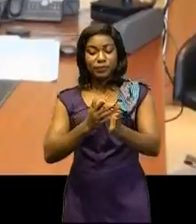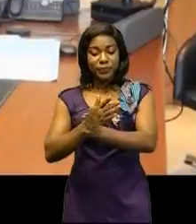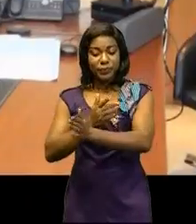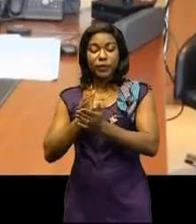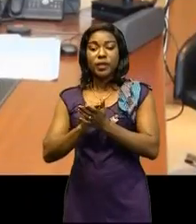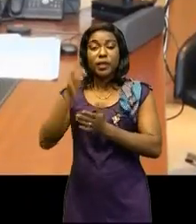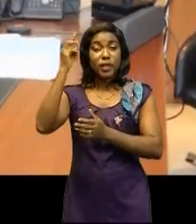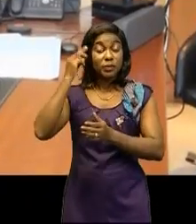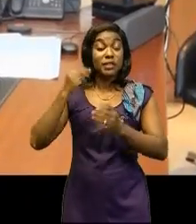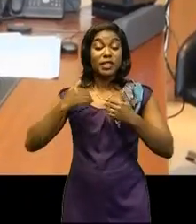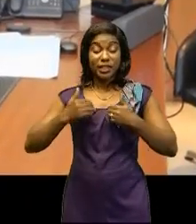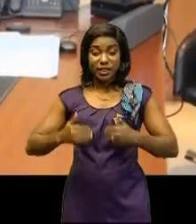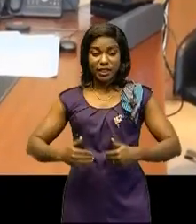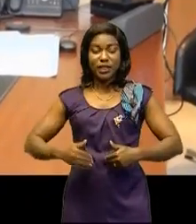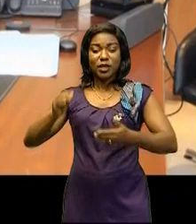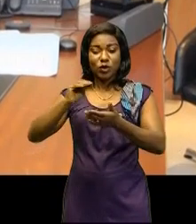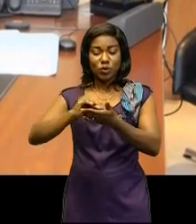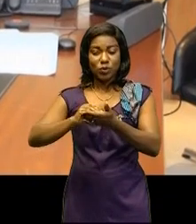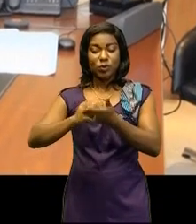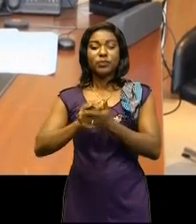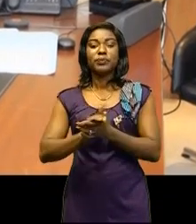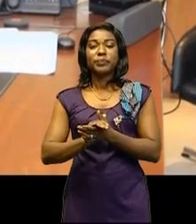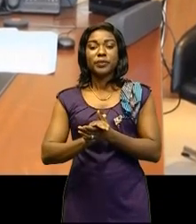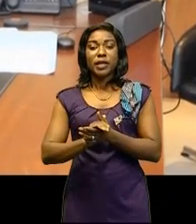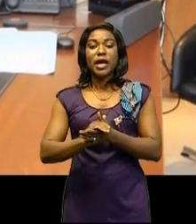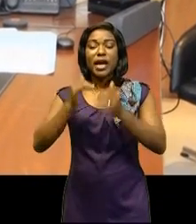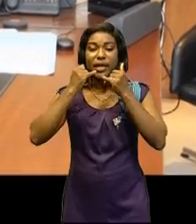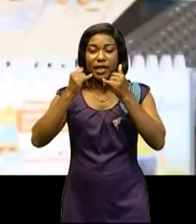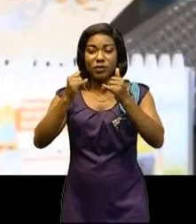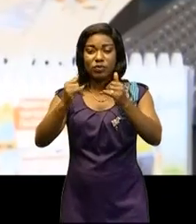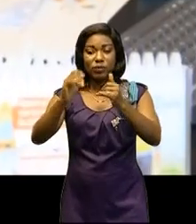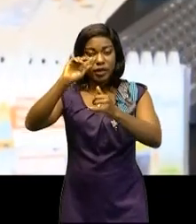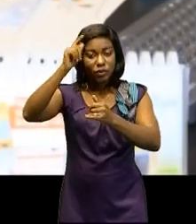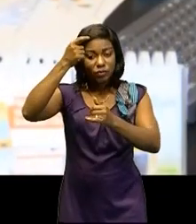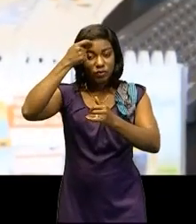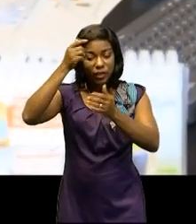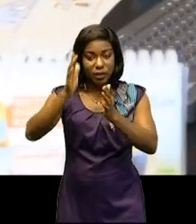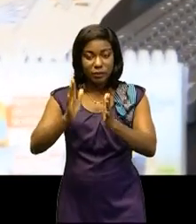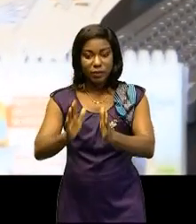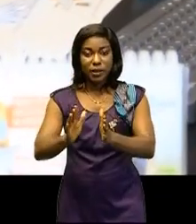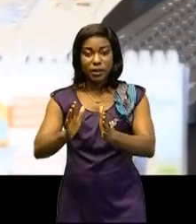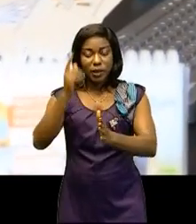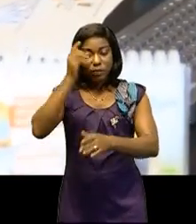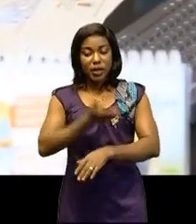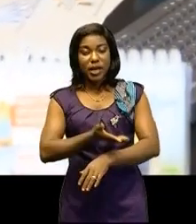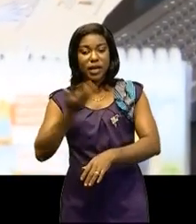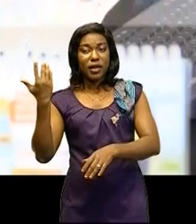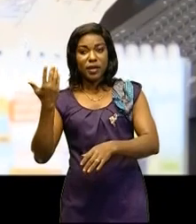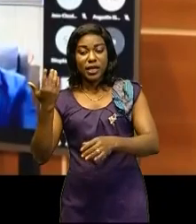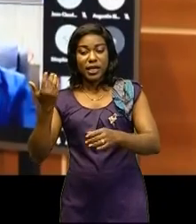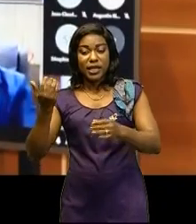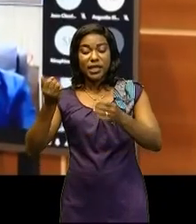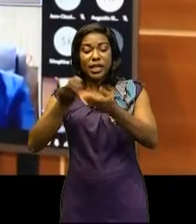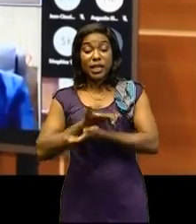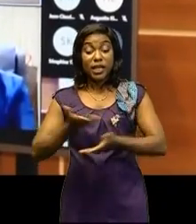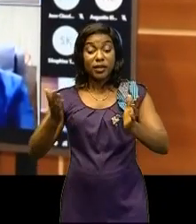ministre de la Santé, Hygiène et Prévention a informé le gouvernement de la levée de la grève de médecins des hôpitaux